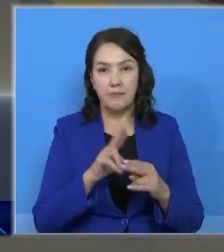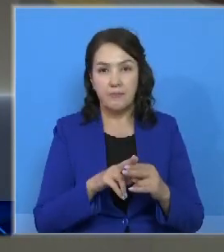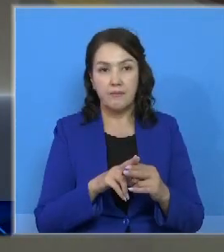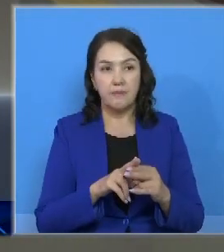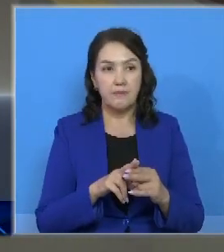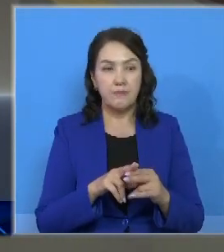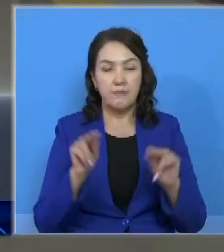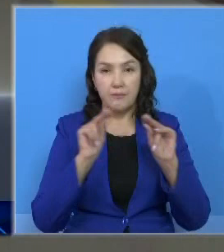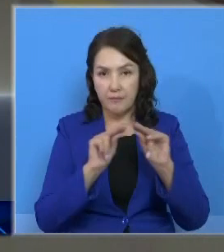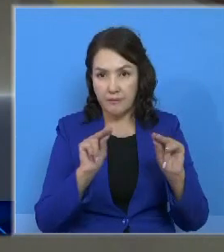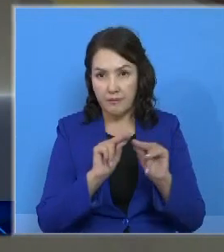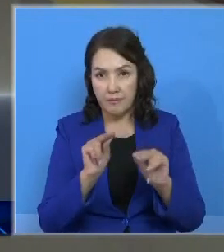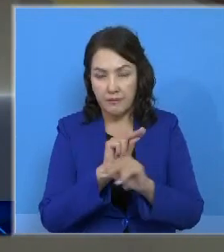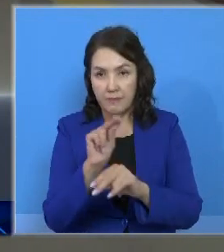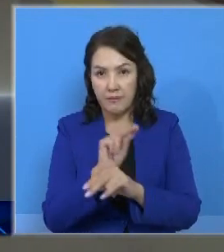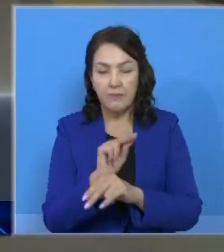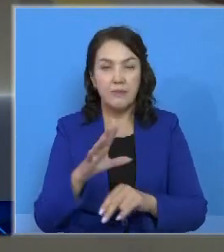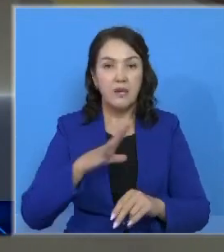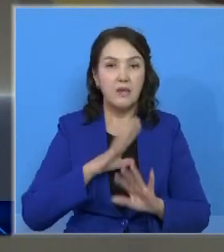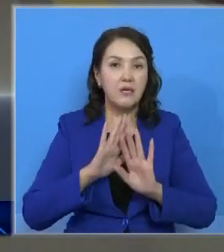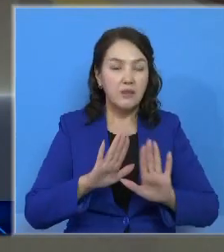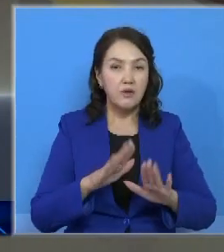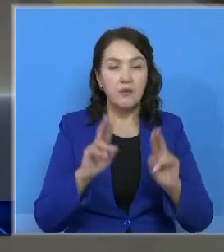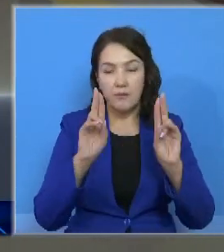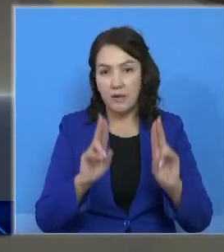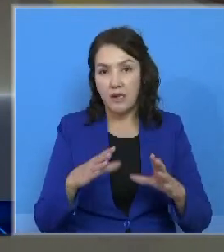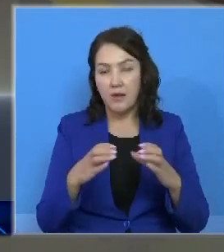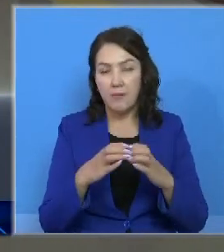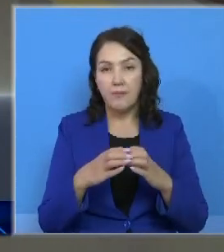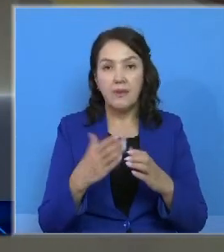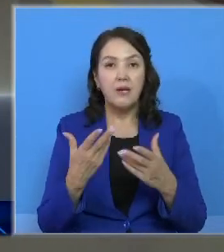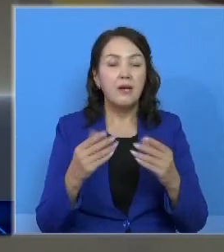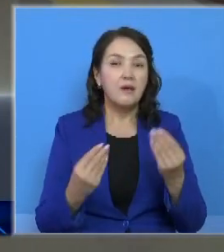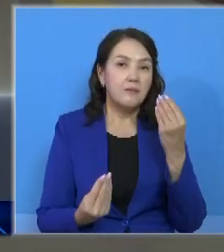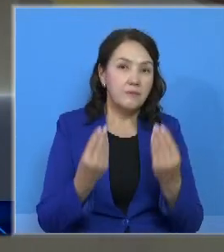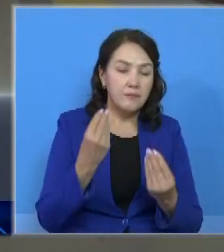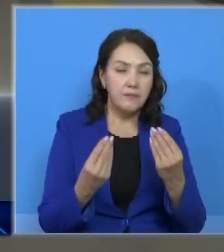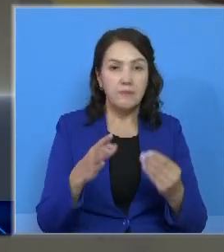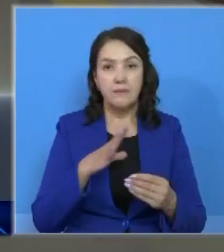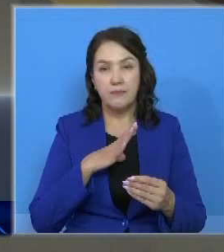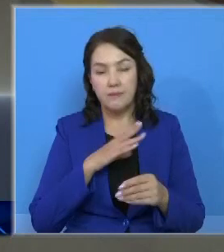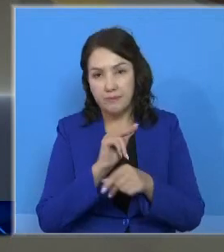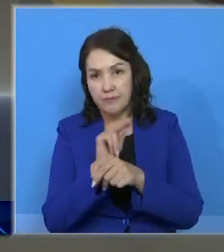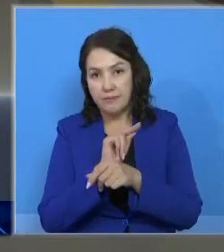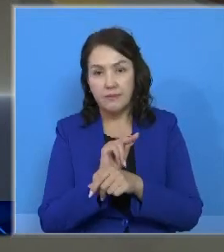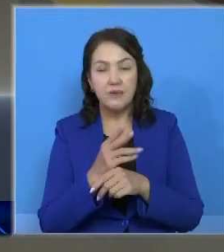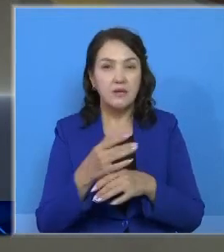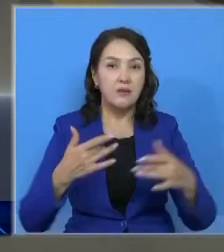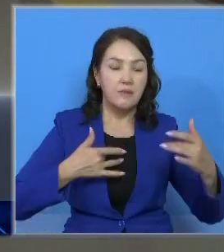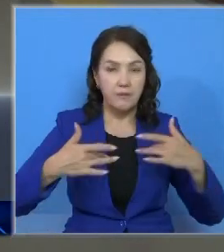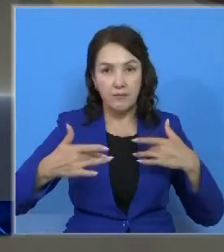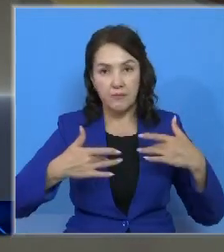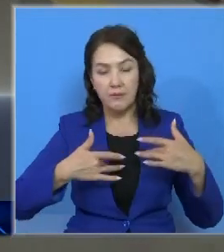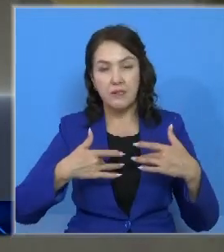получается, преподавание происходит не только в традиционной форме, а более где-то в игровой форме, где-то в виде